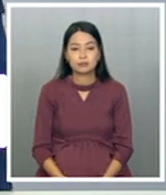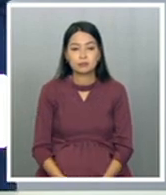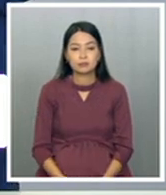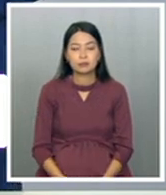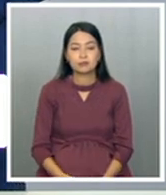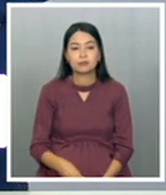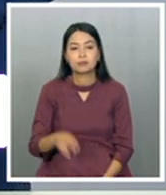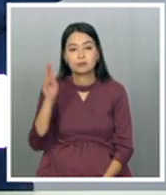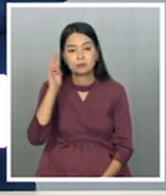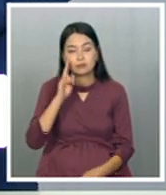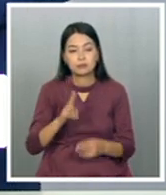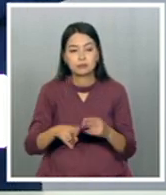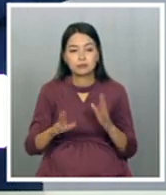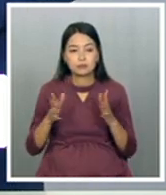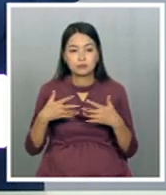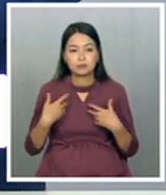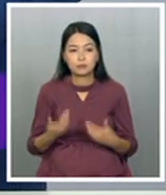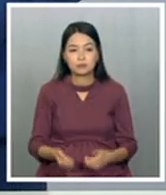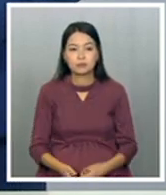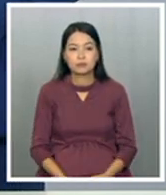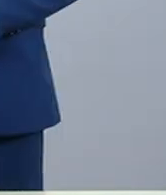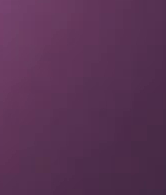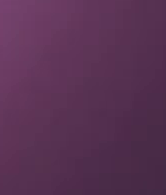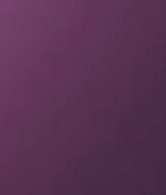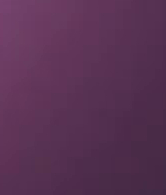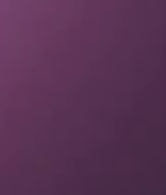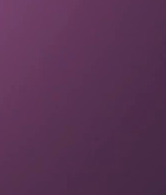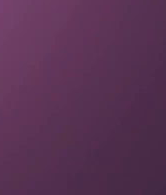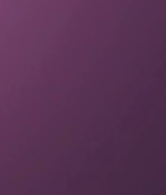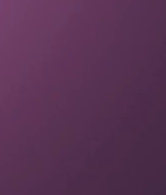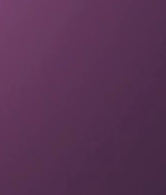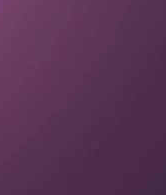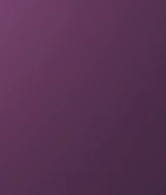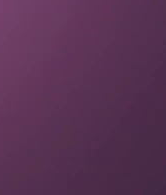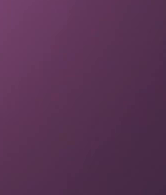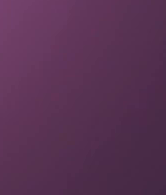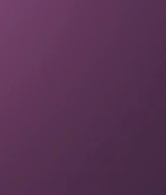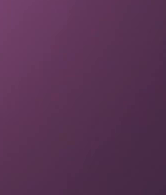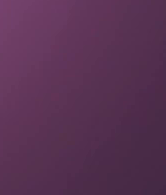Назар аударғандарыңызға рахмет, сау болыңыздар!